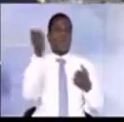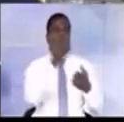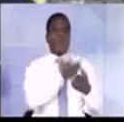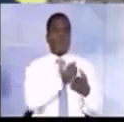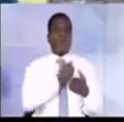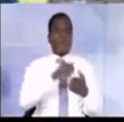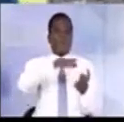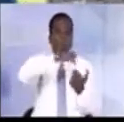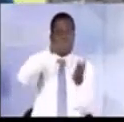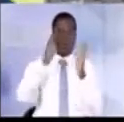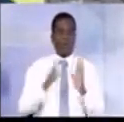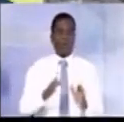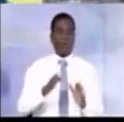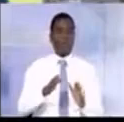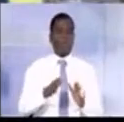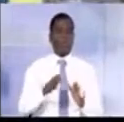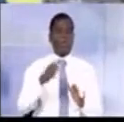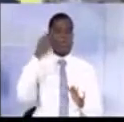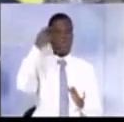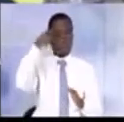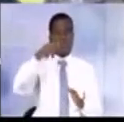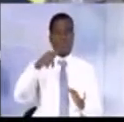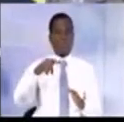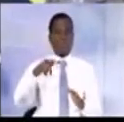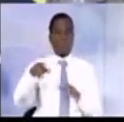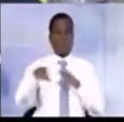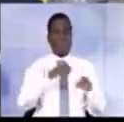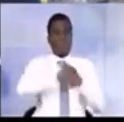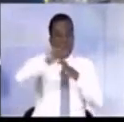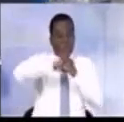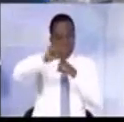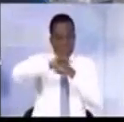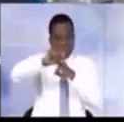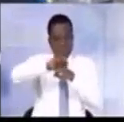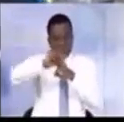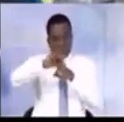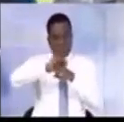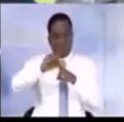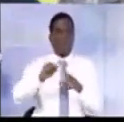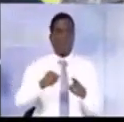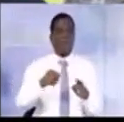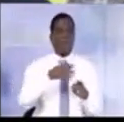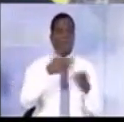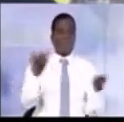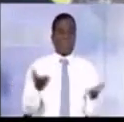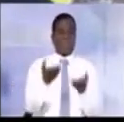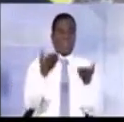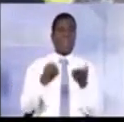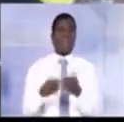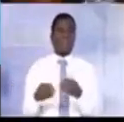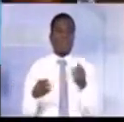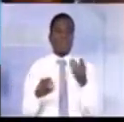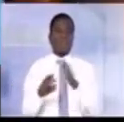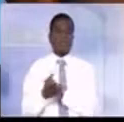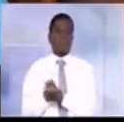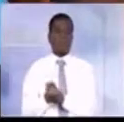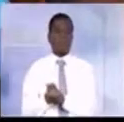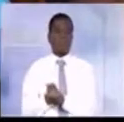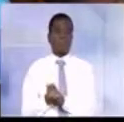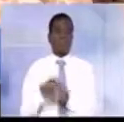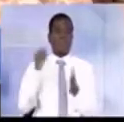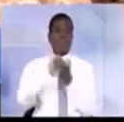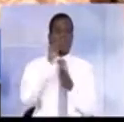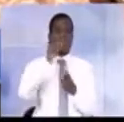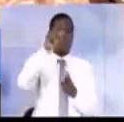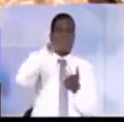étudiants à la sortie de l'infas pour ne serait-ce que profiter un mois de l'expertise qui se qui a lieu ici c'est en